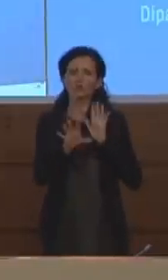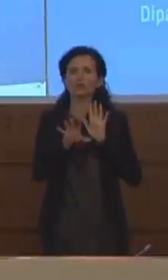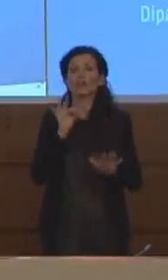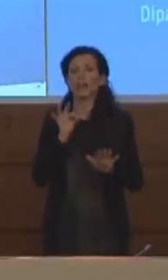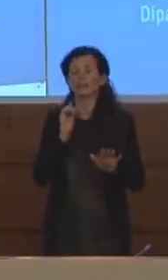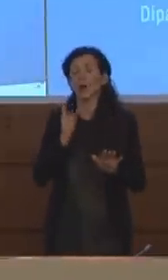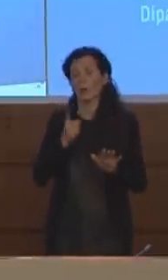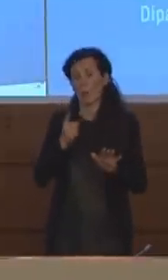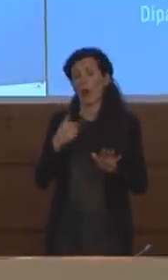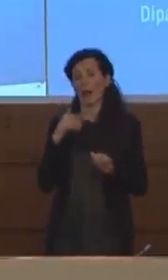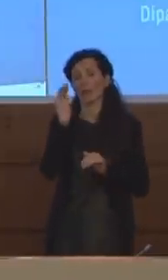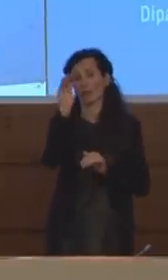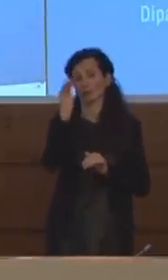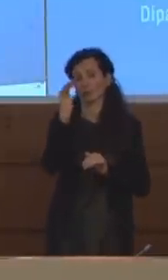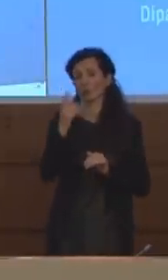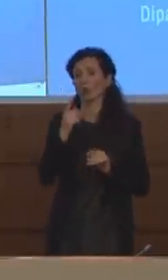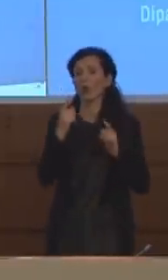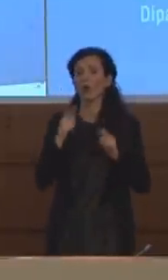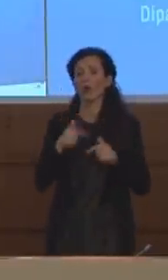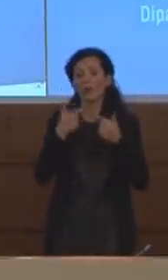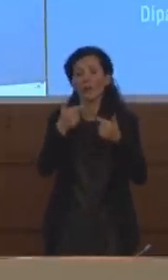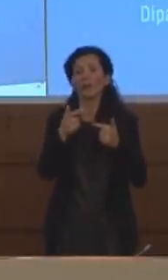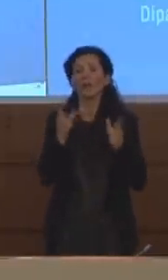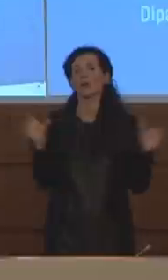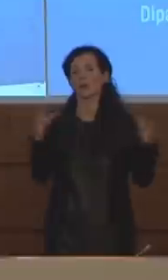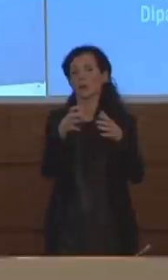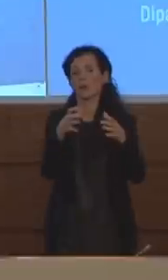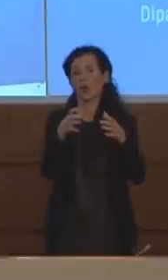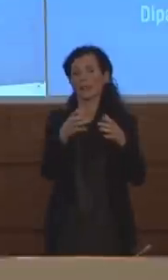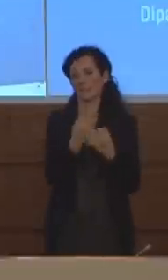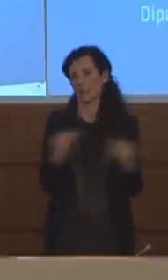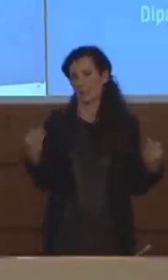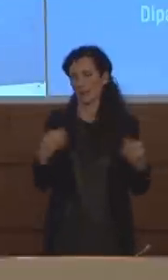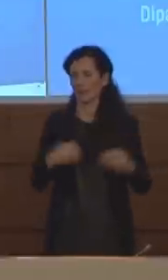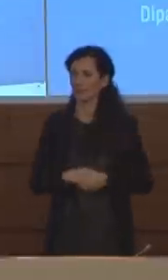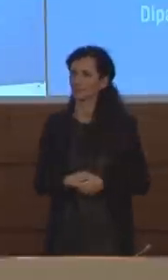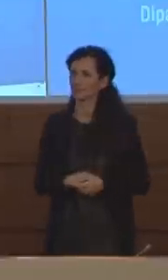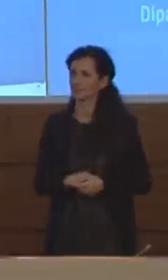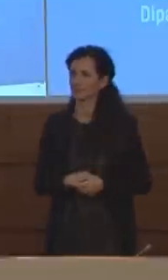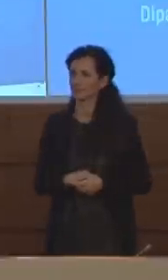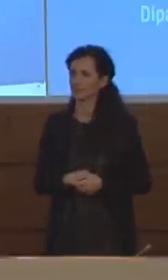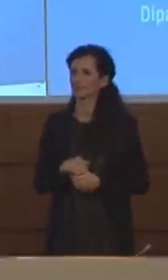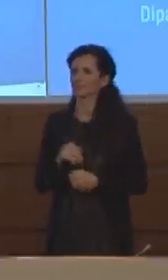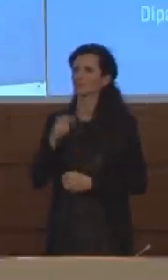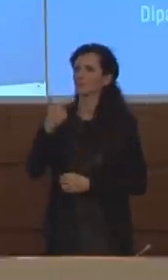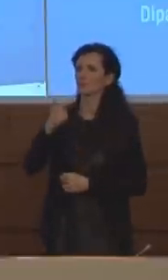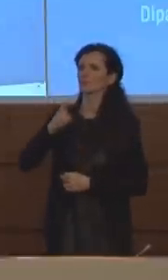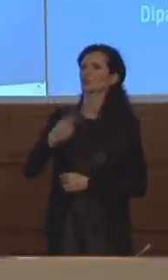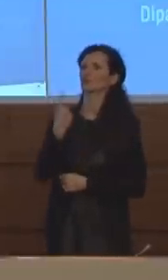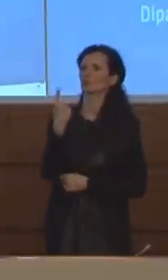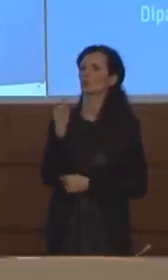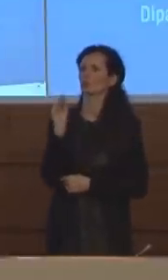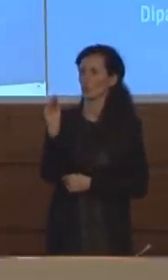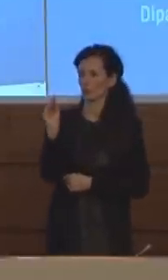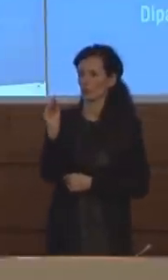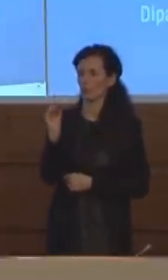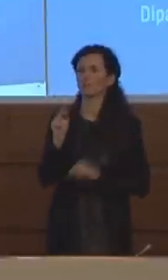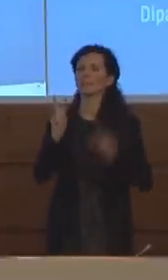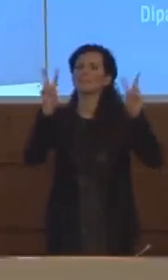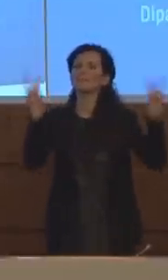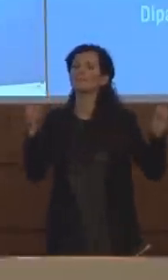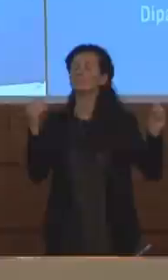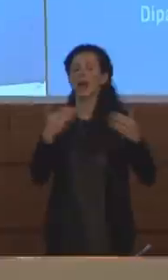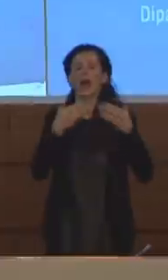che dobbiamo fare a livello di collettività buonasera cardinaletti tg1 tema riaperture